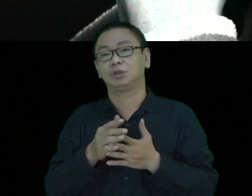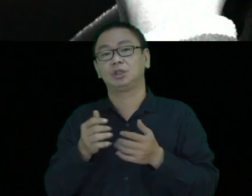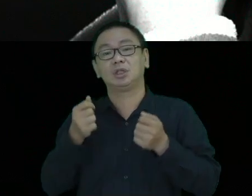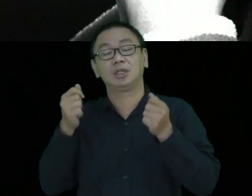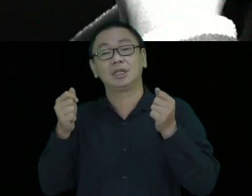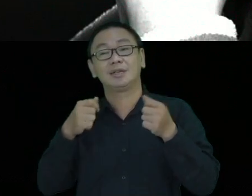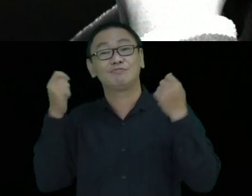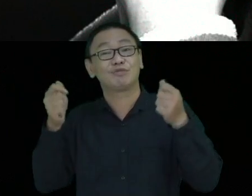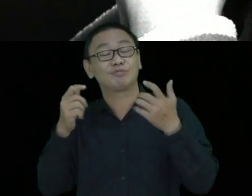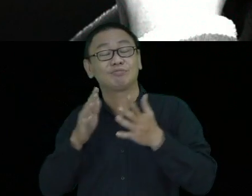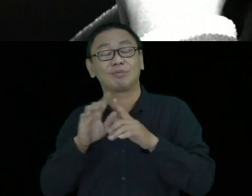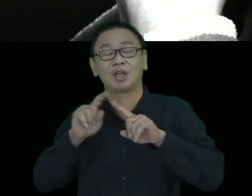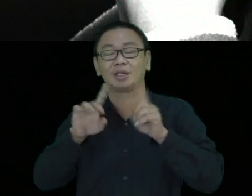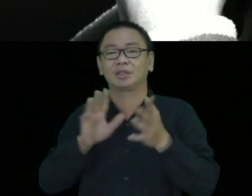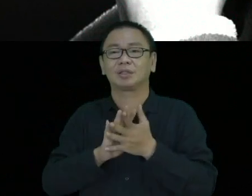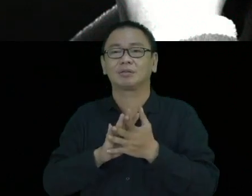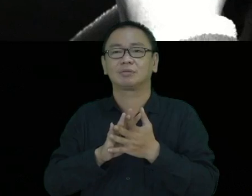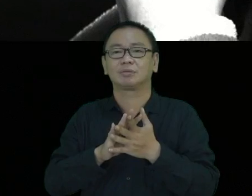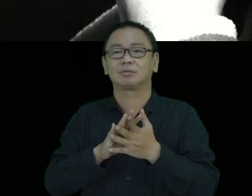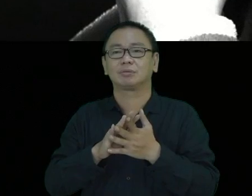untuk dipahami, melainkan memahami,